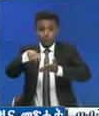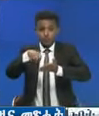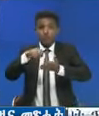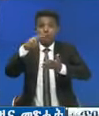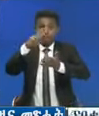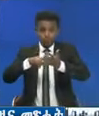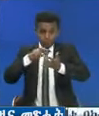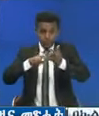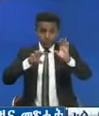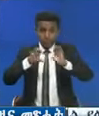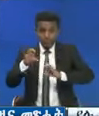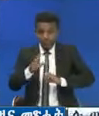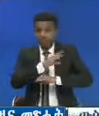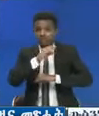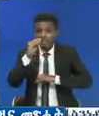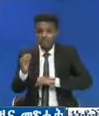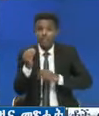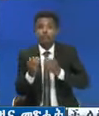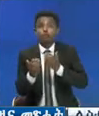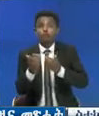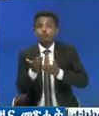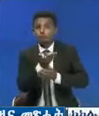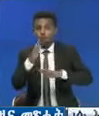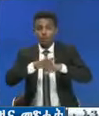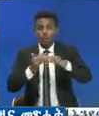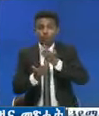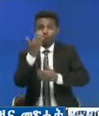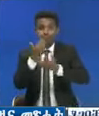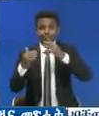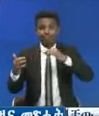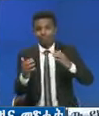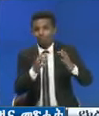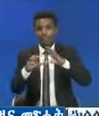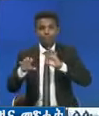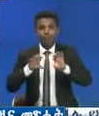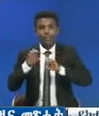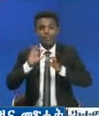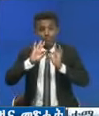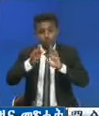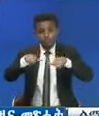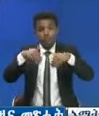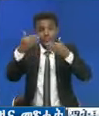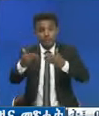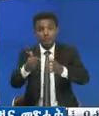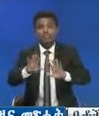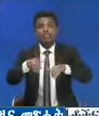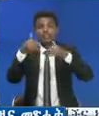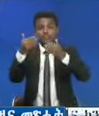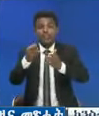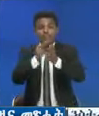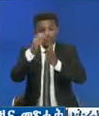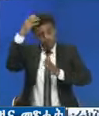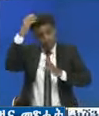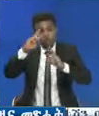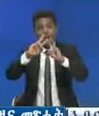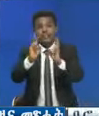የተጻፉ ጽሁፎችን በማየት እንዲሁም በጉዳዩ ላይ ግልጽ ውይይትና ክርክር በማድረግ ትርጉም እንዲሰጥባቸው የቀረቡት የህገ መንግስቱ